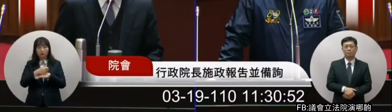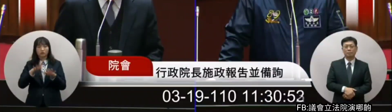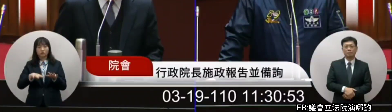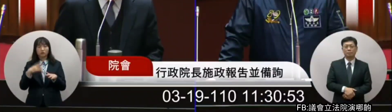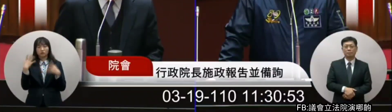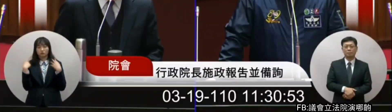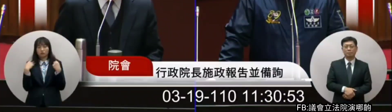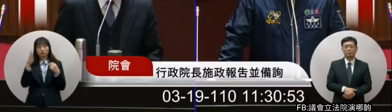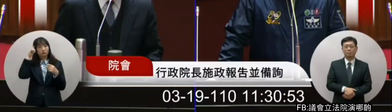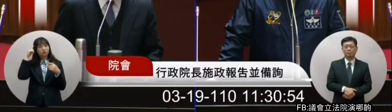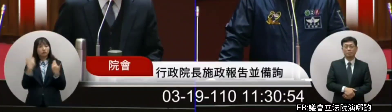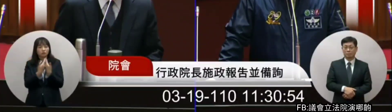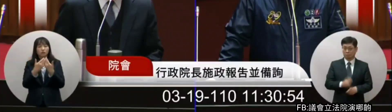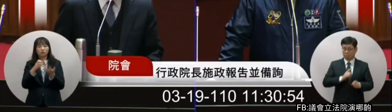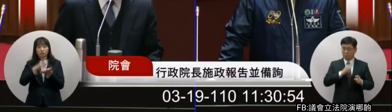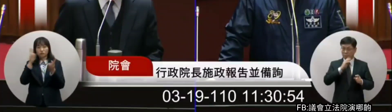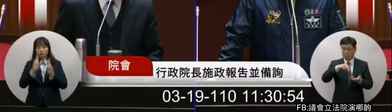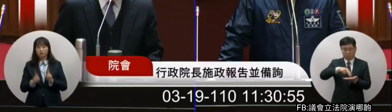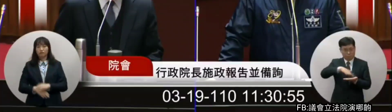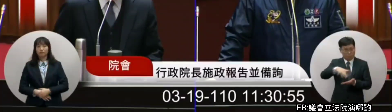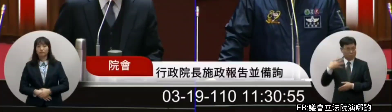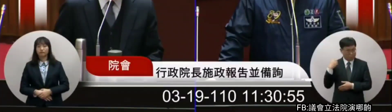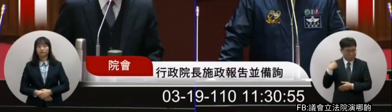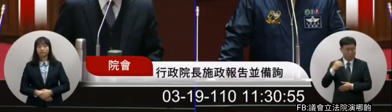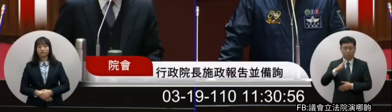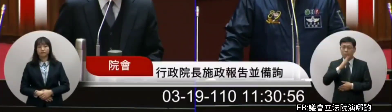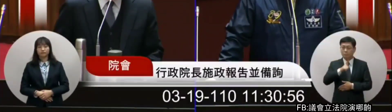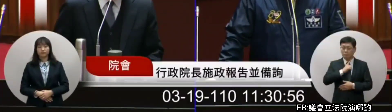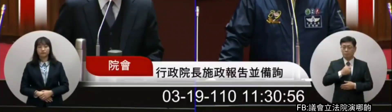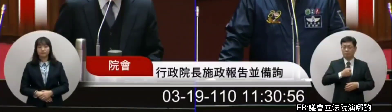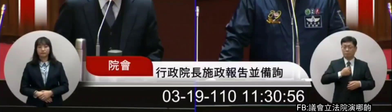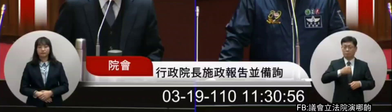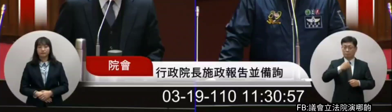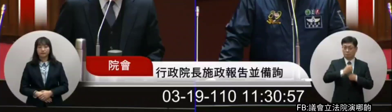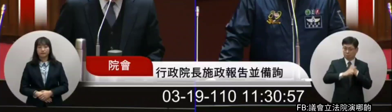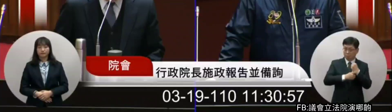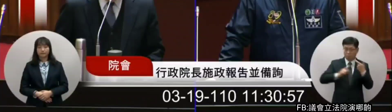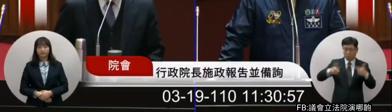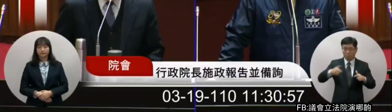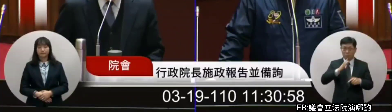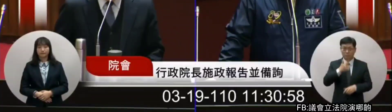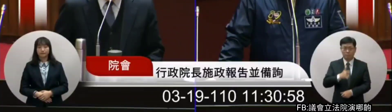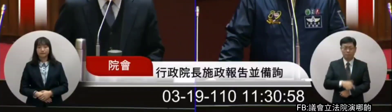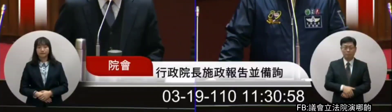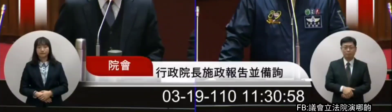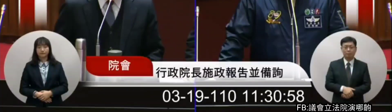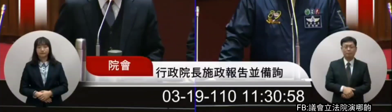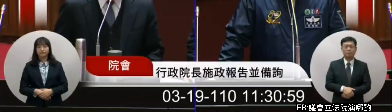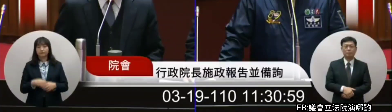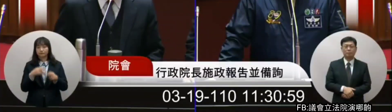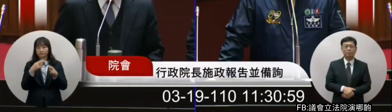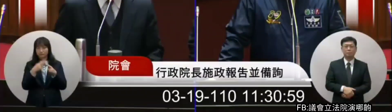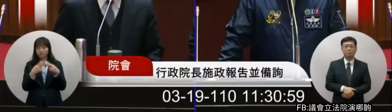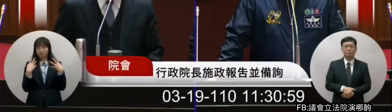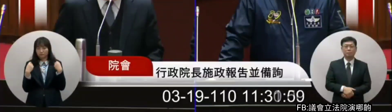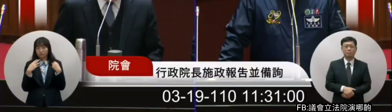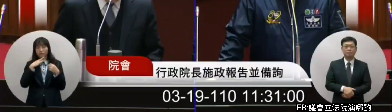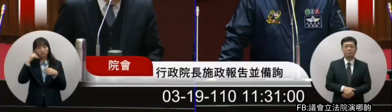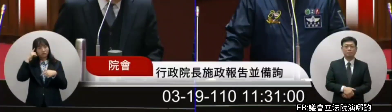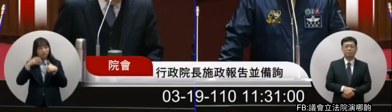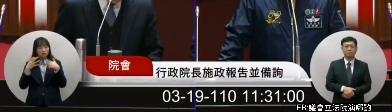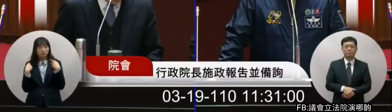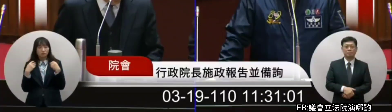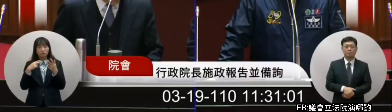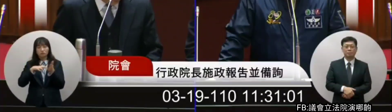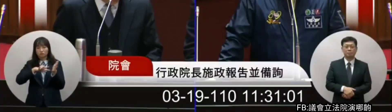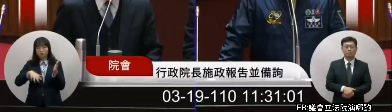终都是缓和的， 所以他的立场没有变，但是他的做法有改变，是这个意思吗？ 信仰没有变，价值没有变，